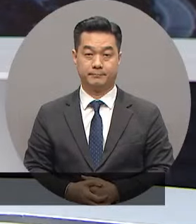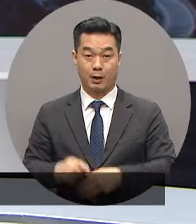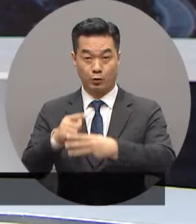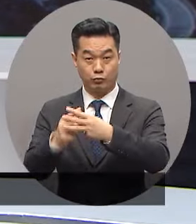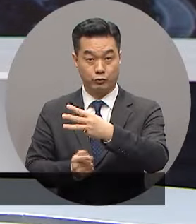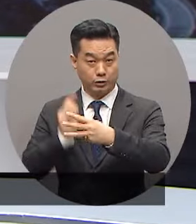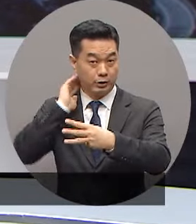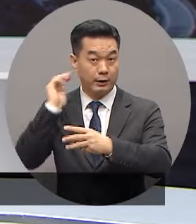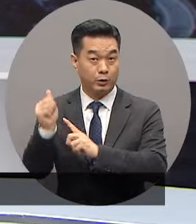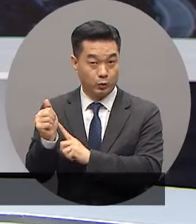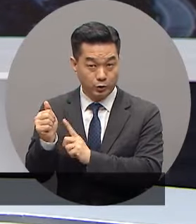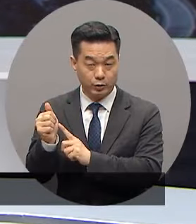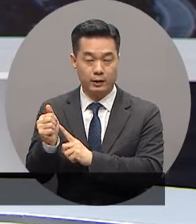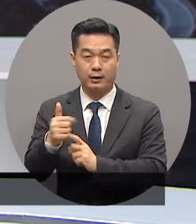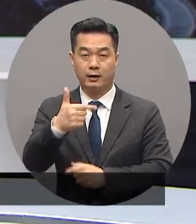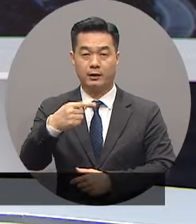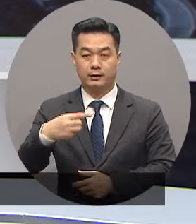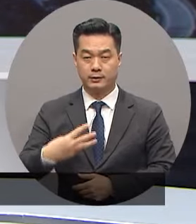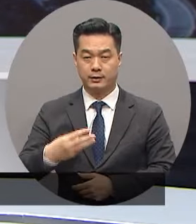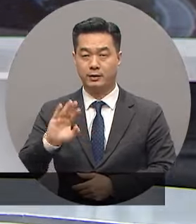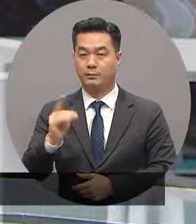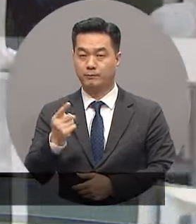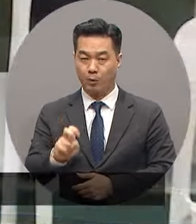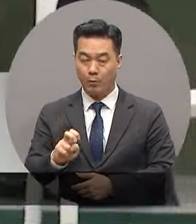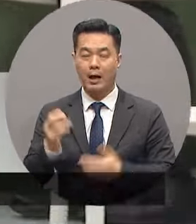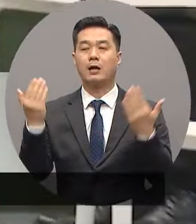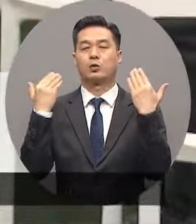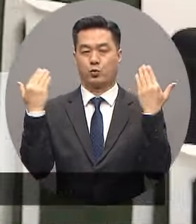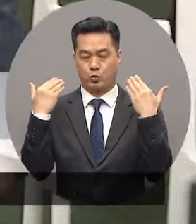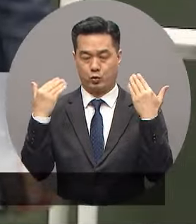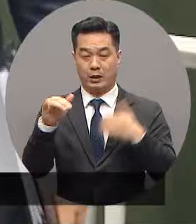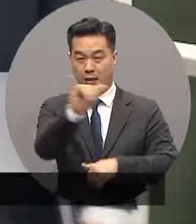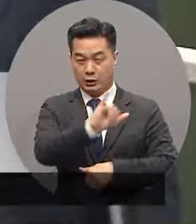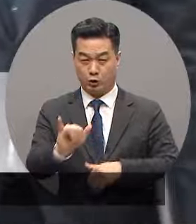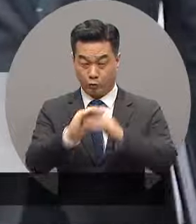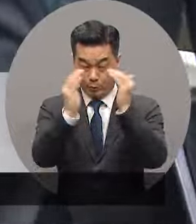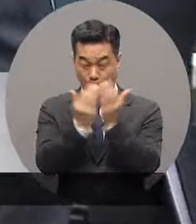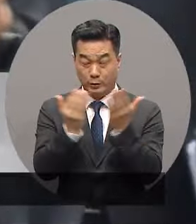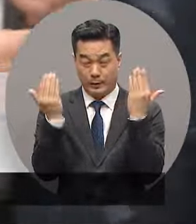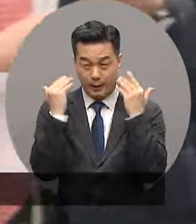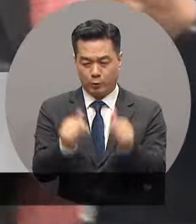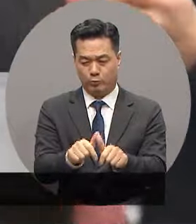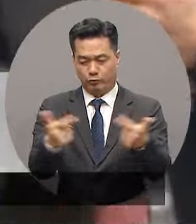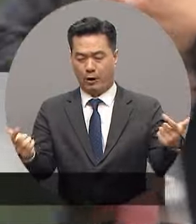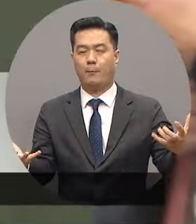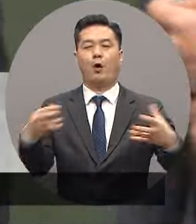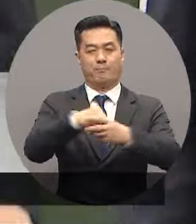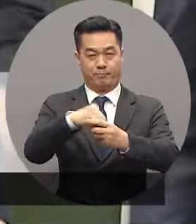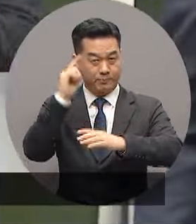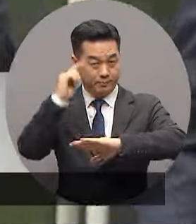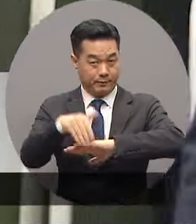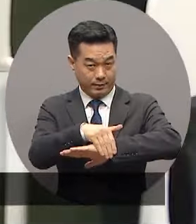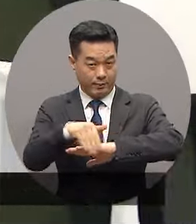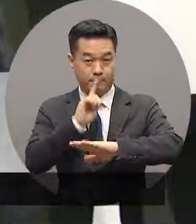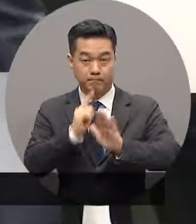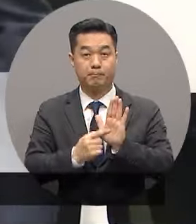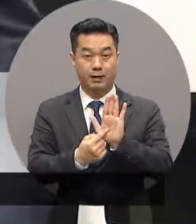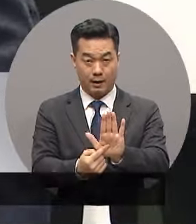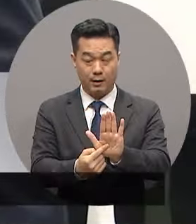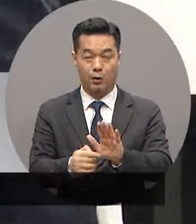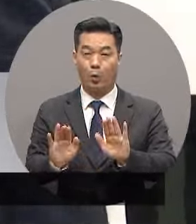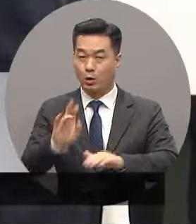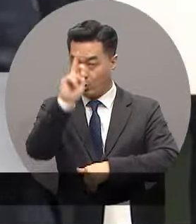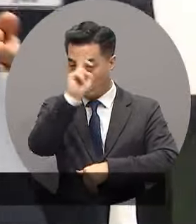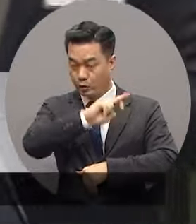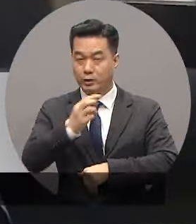윤석열 대통령이 늘봄학교를 올해부터 전국 모든 초등학교로 확대해 시행할 계획이라고 밝혔습니다. 윤 대통령은